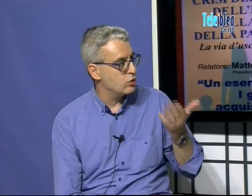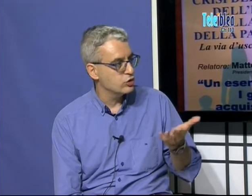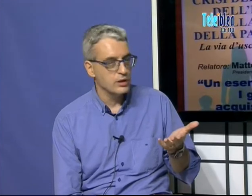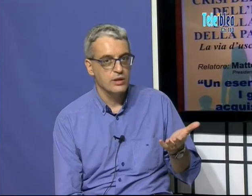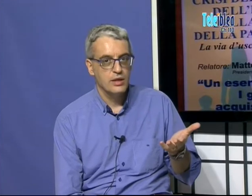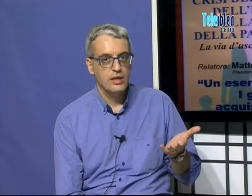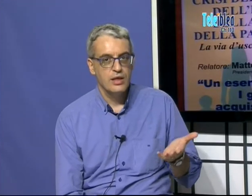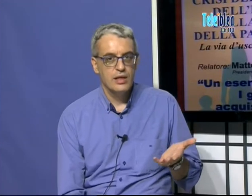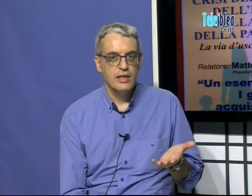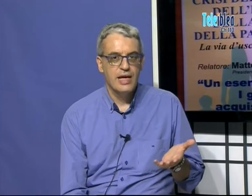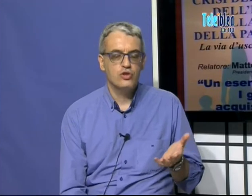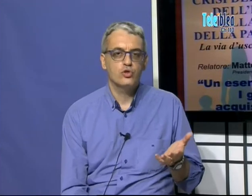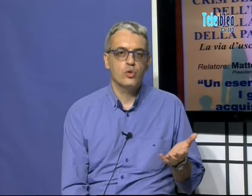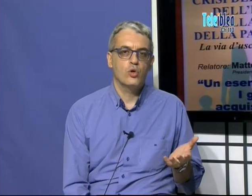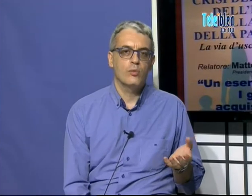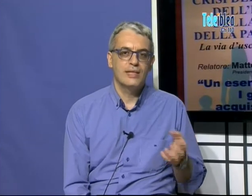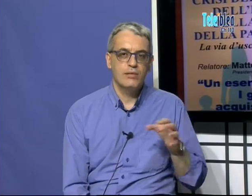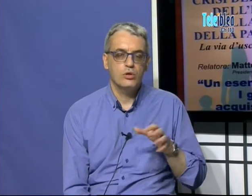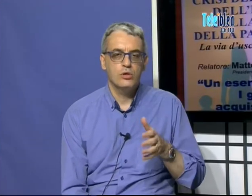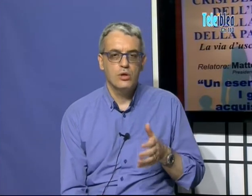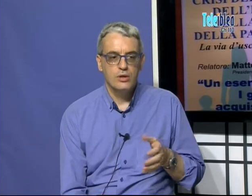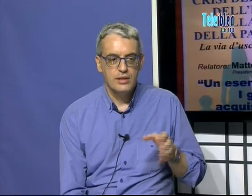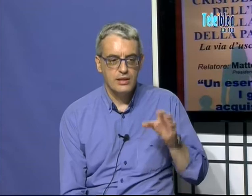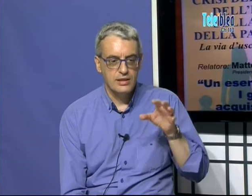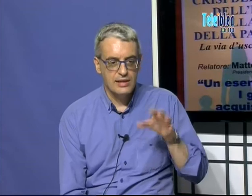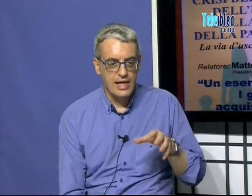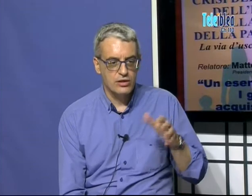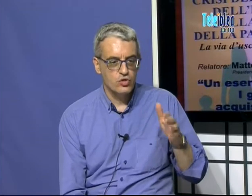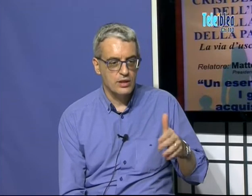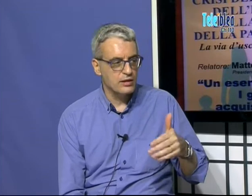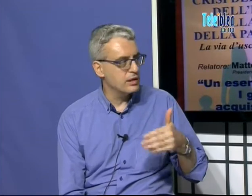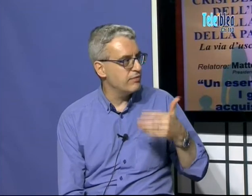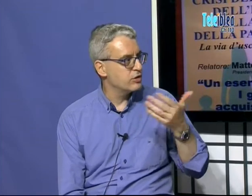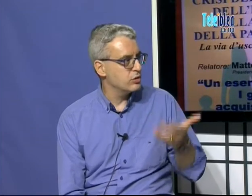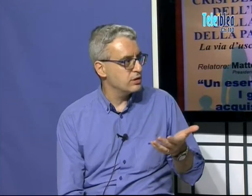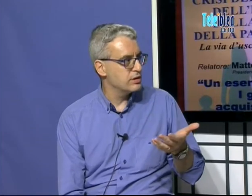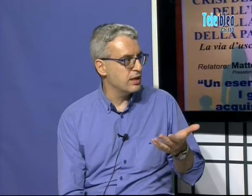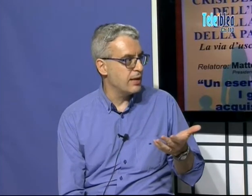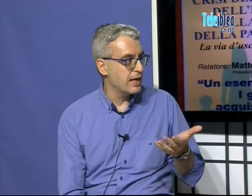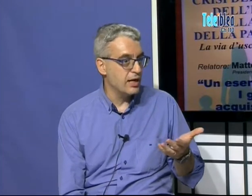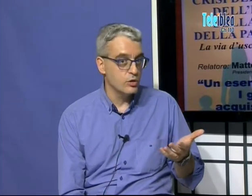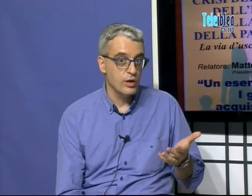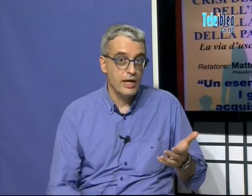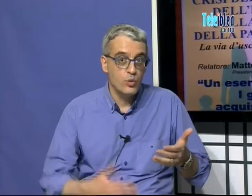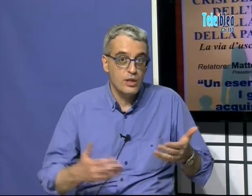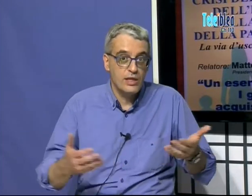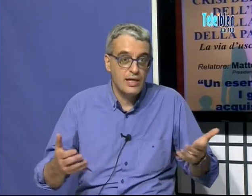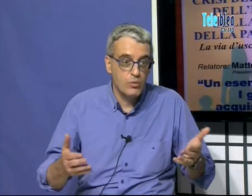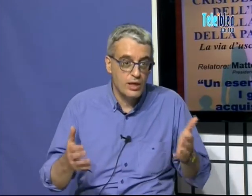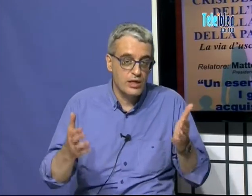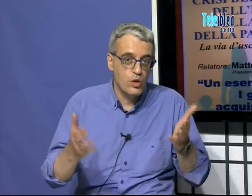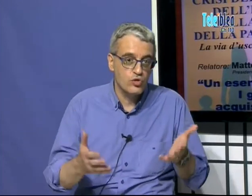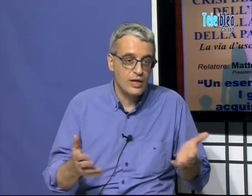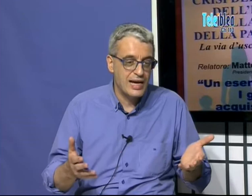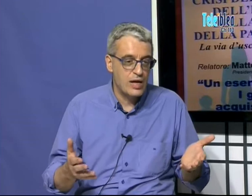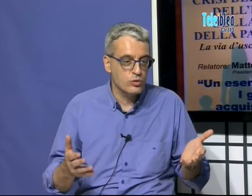solo così. Sì. Nasce solo come debito di stati cittadini verso il sistema bancario, e quindi la